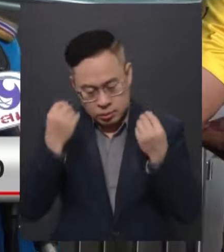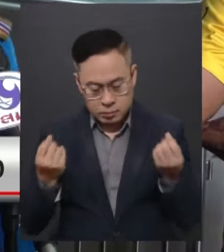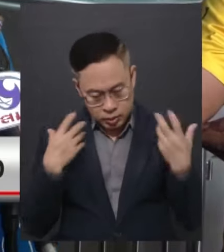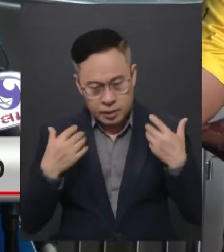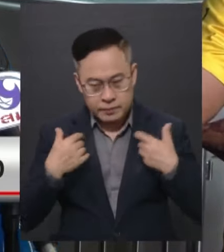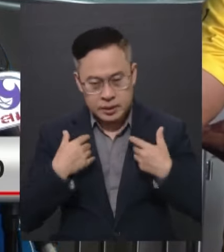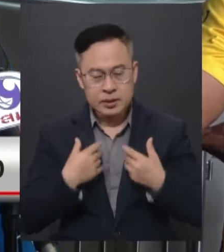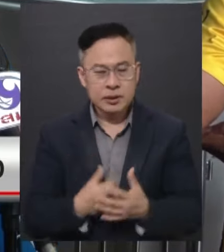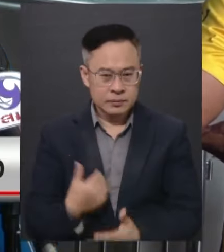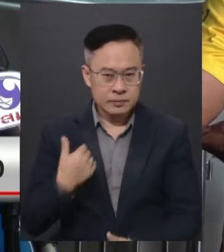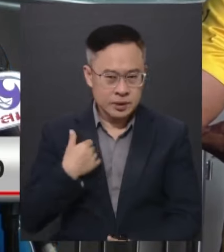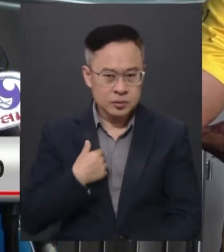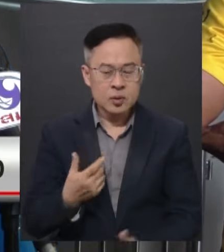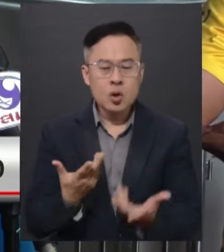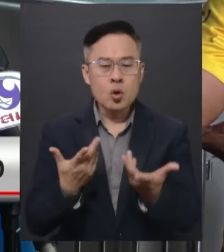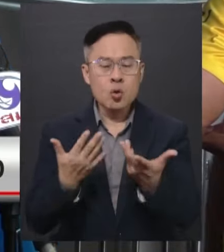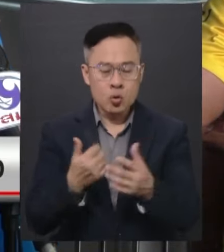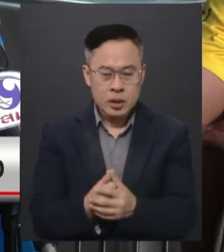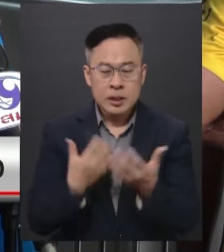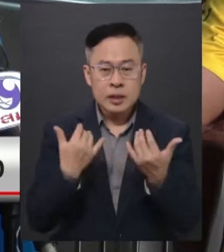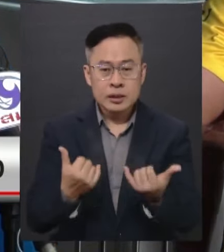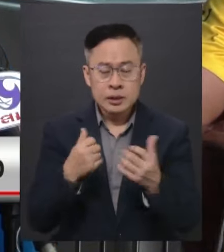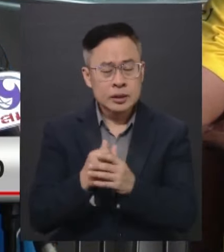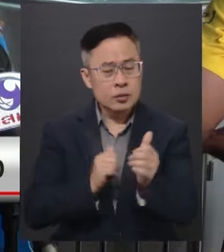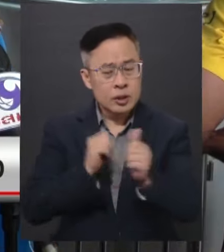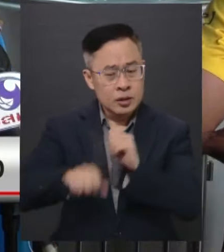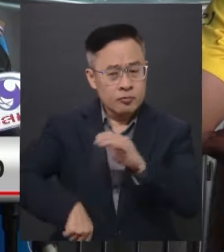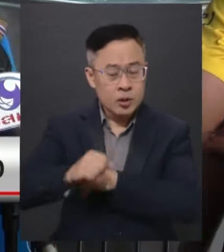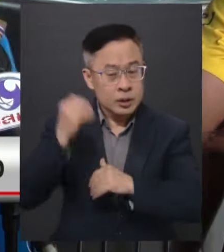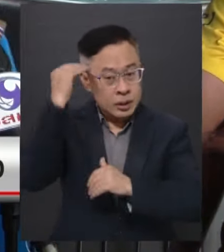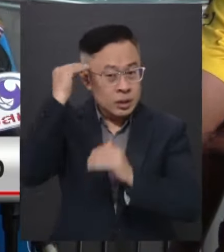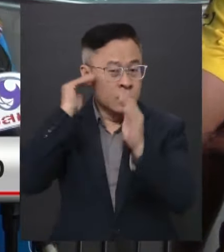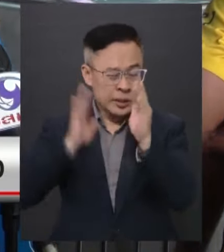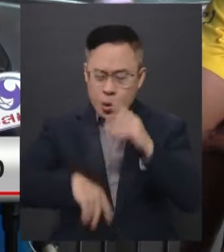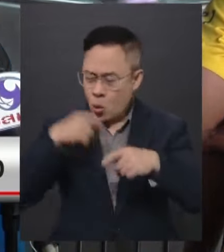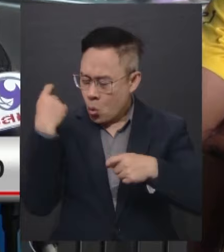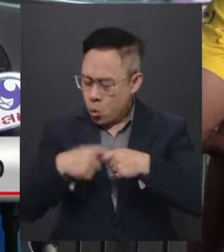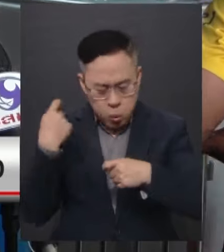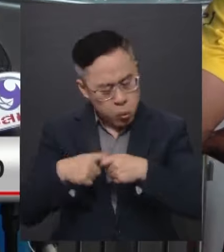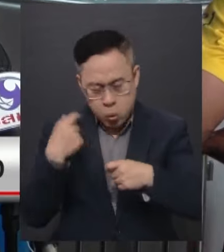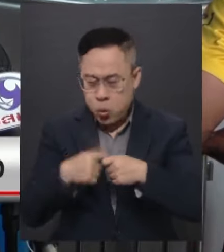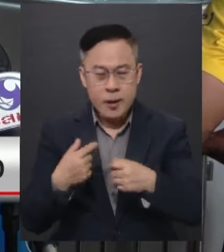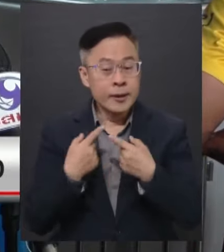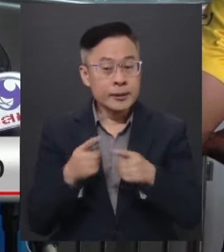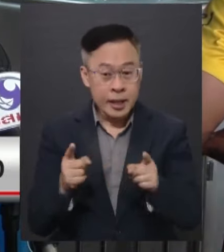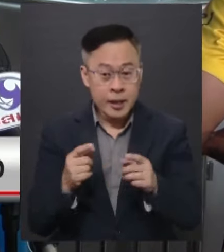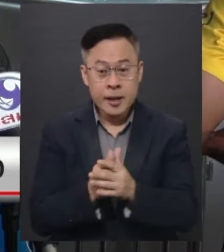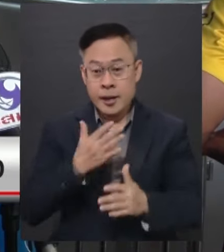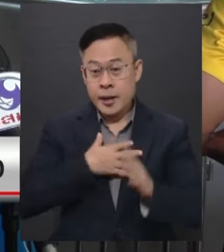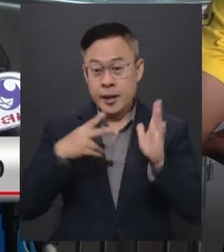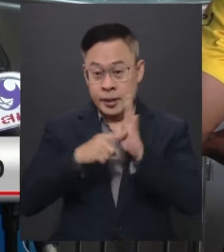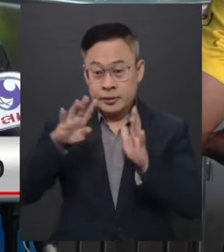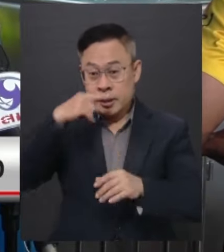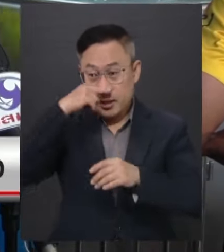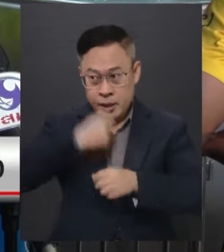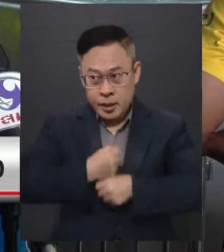จากเกาหลีใต้ซึ่งเกมที่เกาหลีใต้เนี่ยแน่นอนว่ามันเป็นเกมที่ยากนะแล้วก็เกมนัดนี้เนี่ยในบ้านเราเนี่ยก็จะเป็น